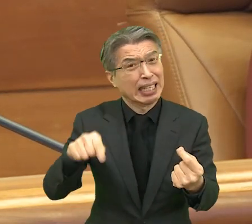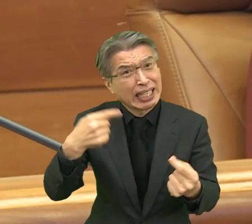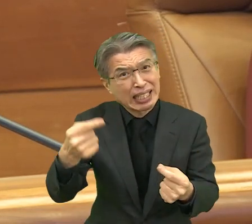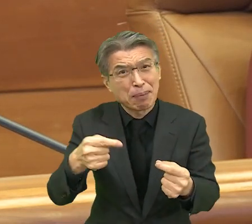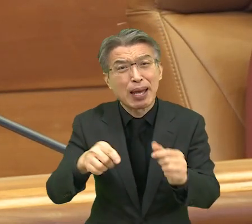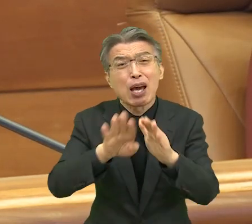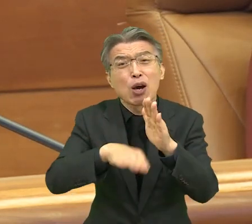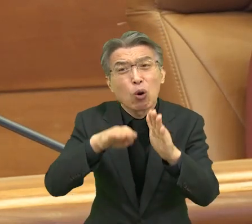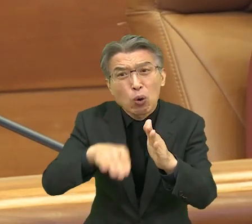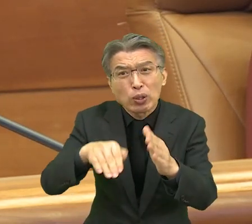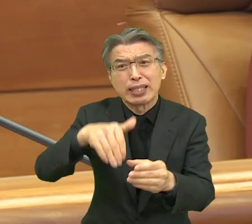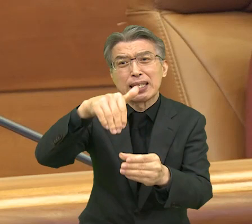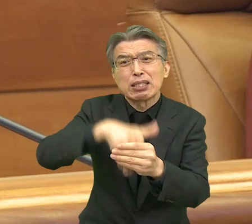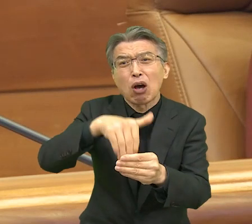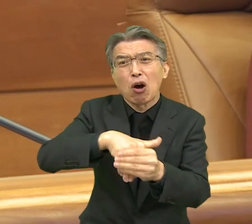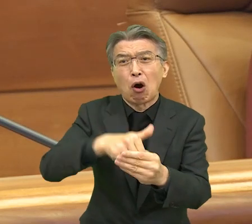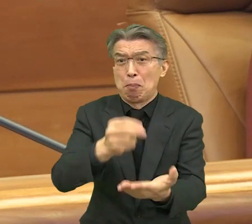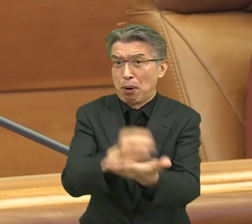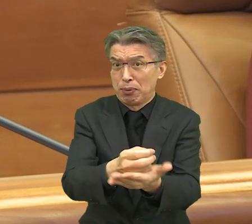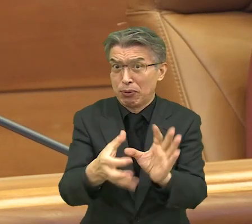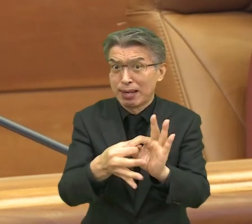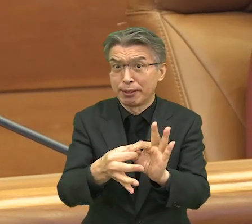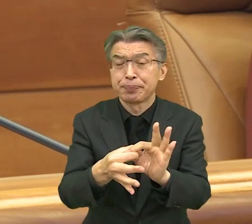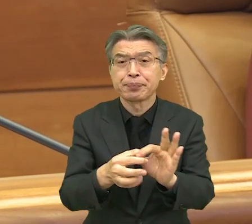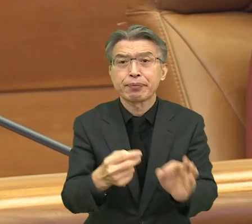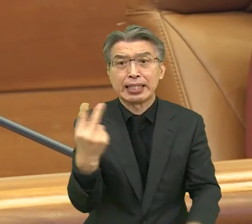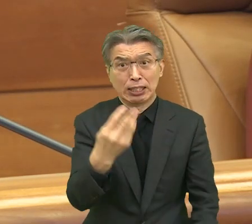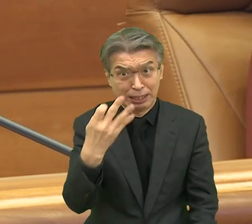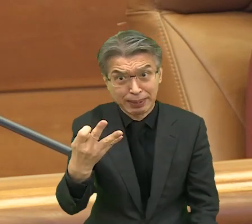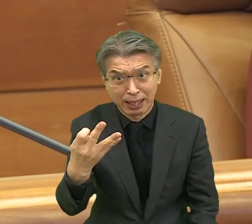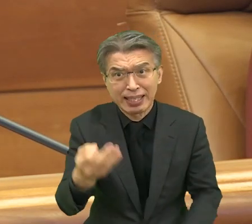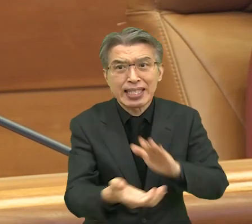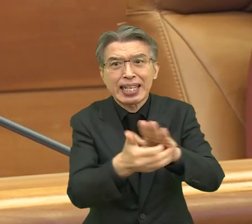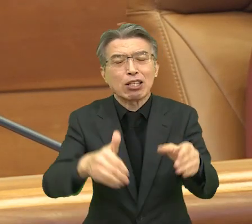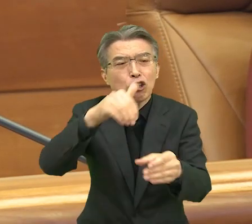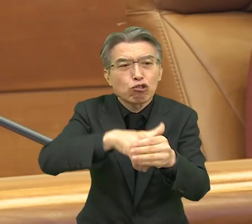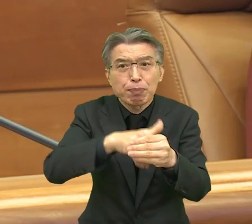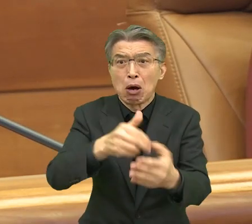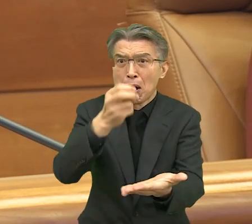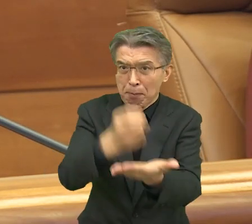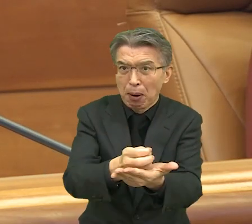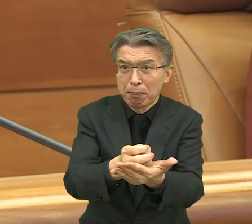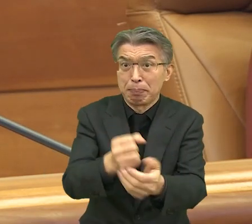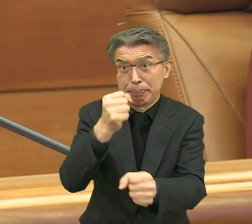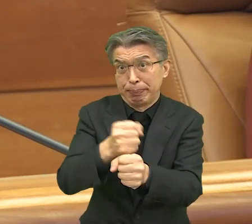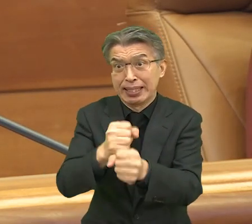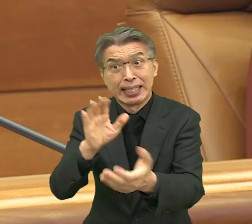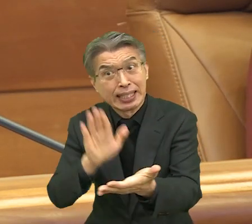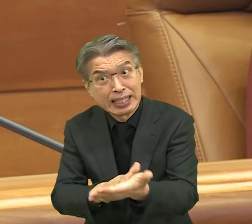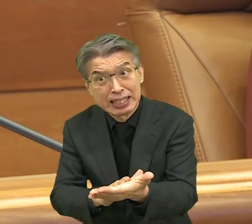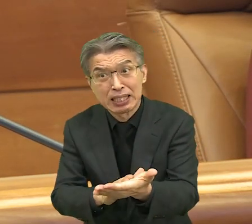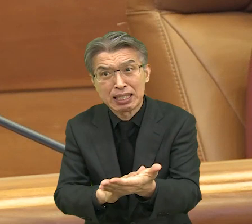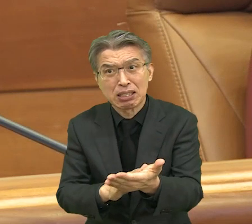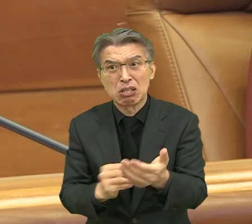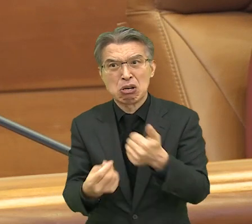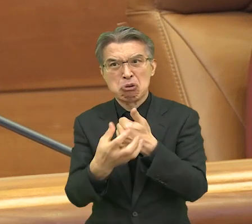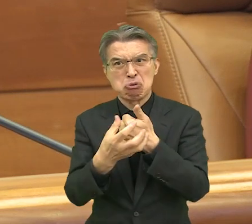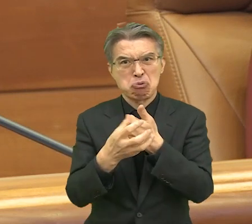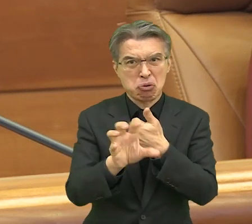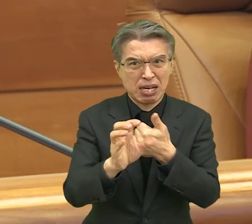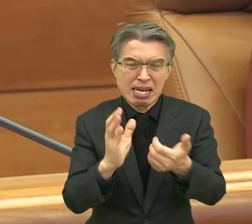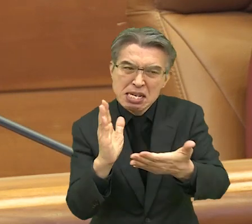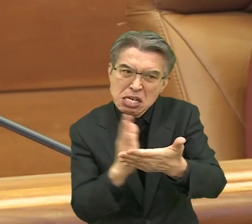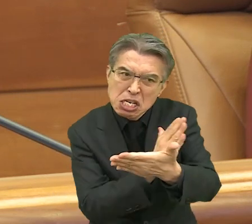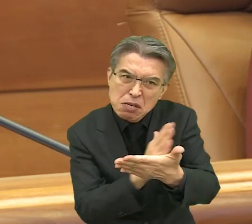조항에 대해 살펴보겠습니다. 2014년 사전투표 제도를 도입하면서 위조용지